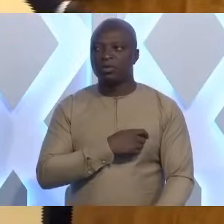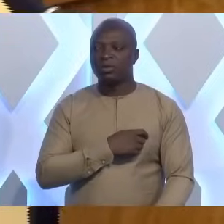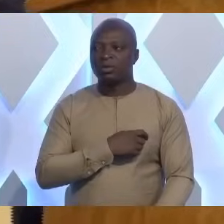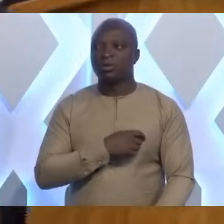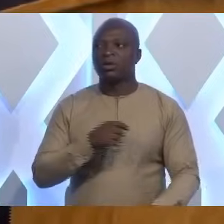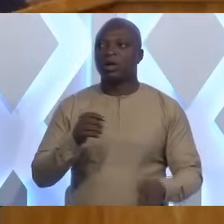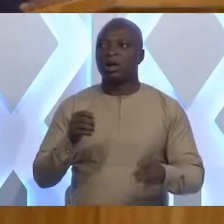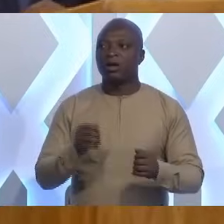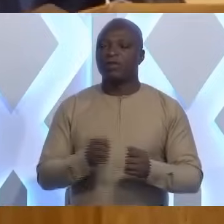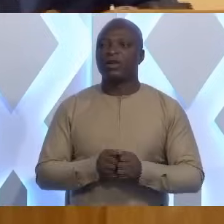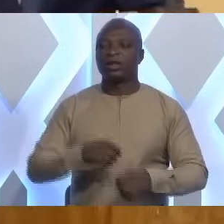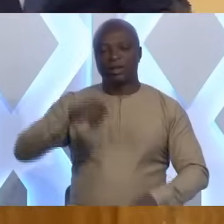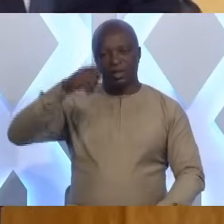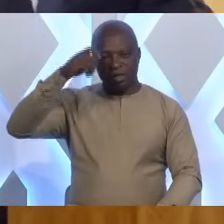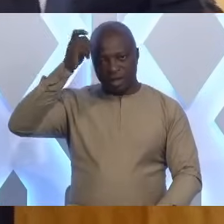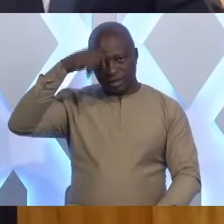avec la sagesse